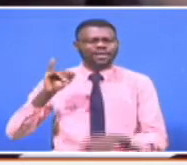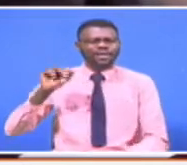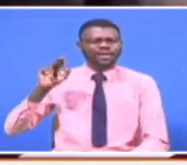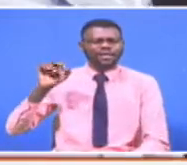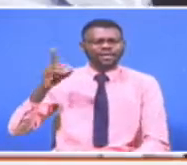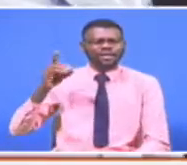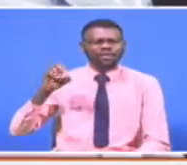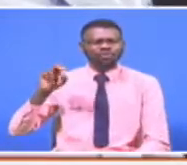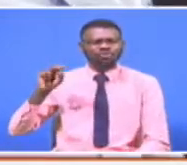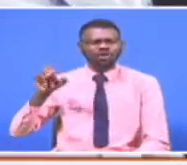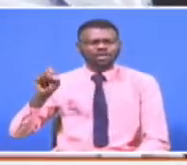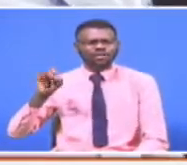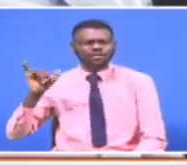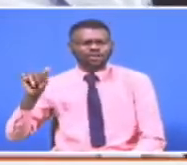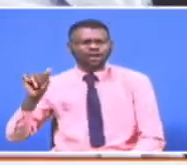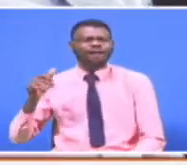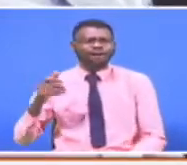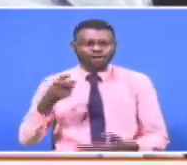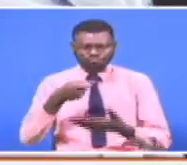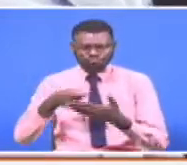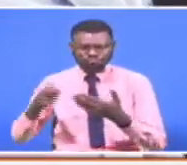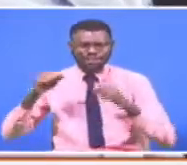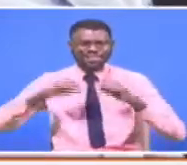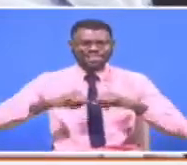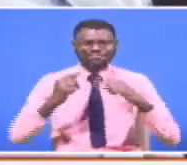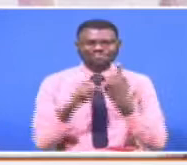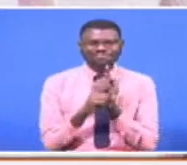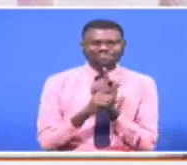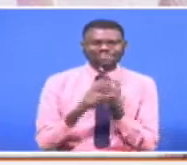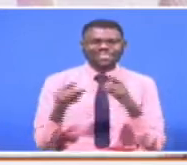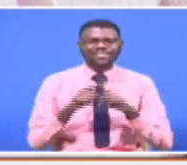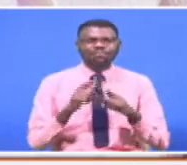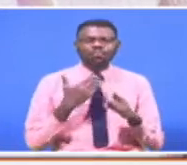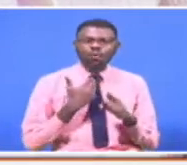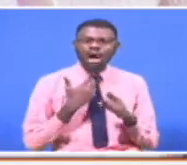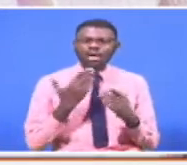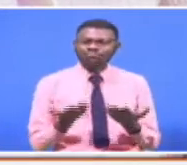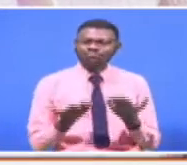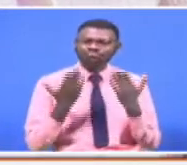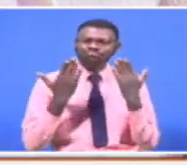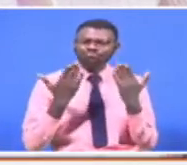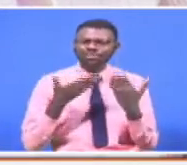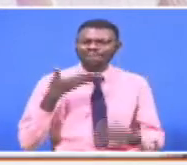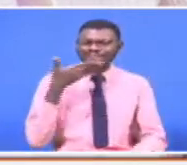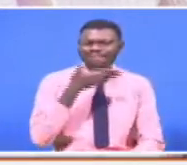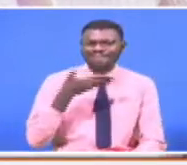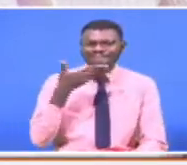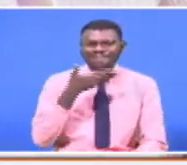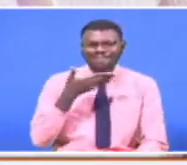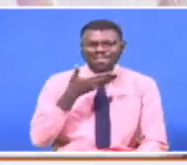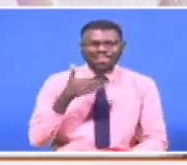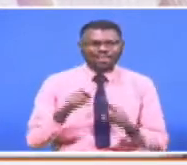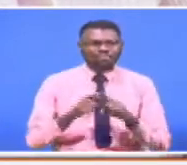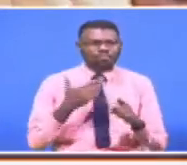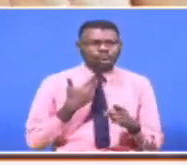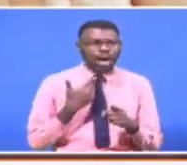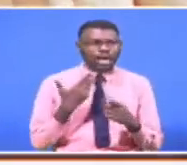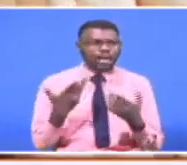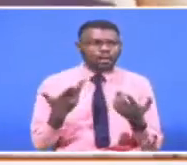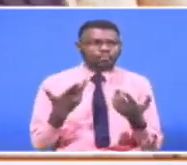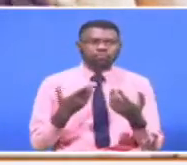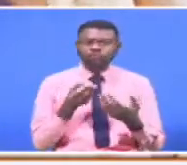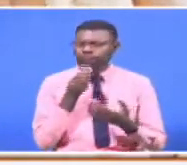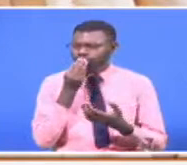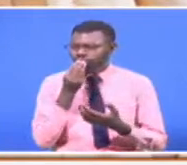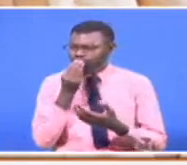na kutia saini mikataba kadhaa ikiwemo ule wa kustawisha sekta ya mafuta ya kupika kwa kuimarisha ukuzaji wa mimea